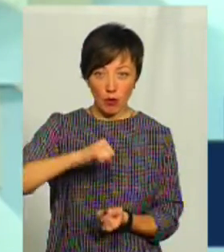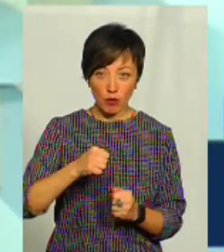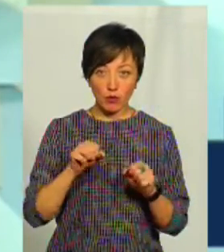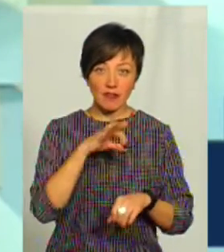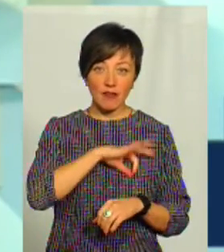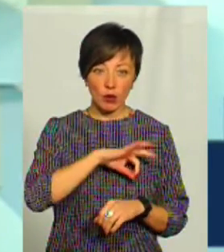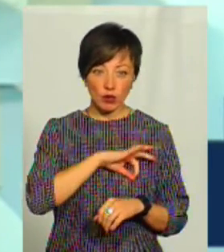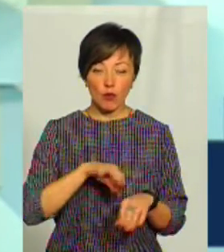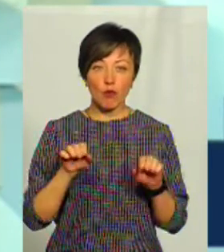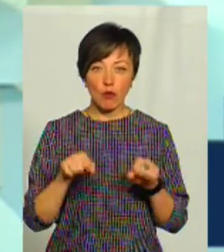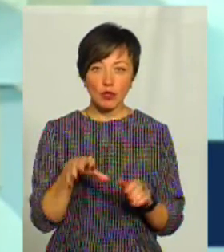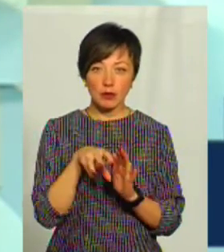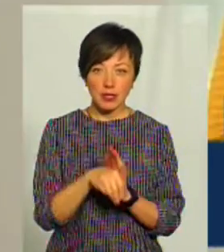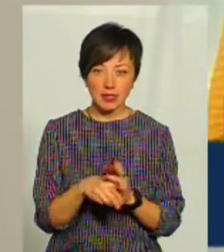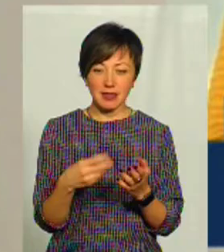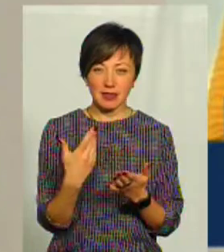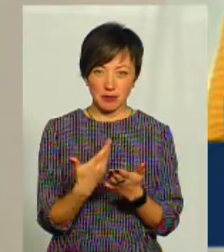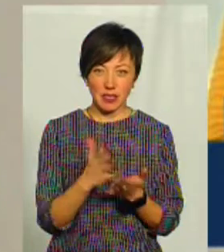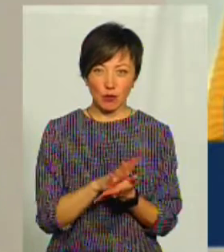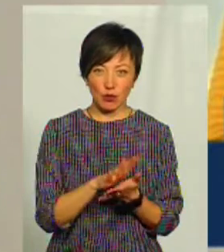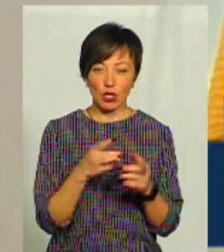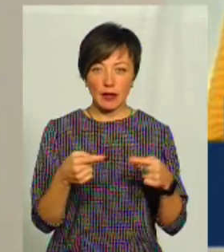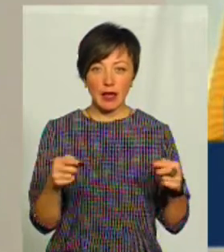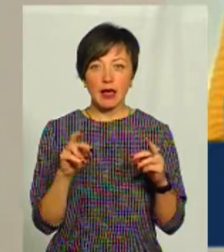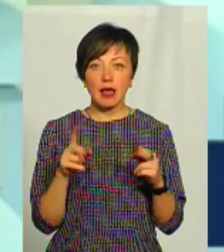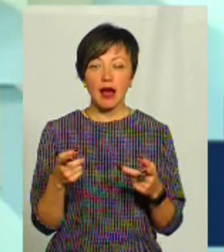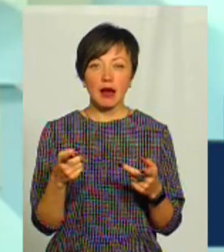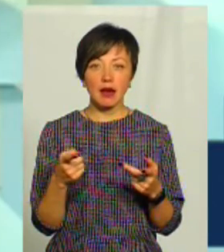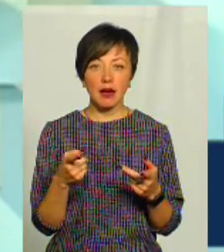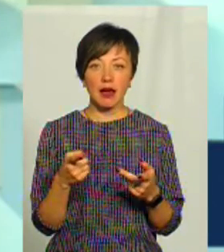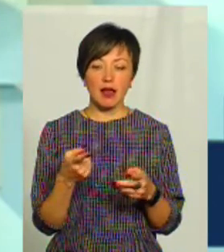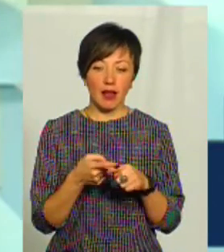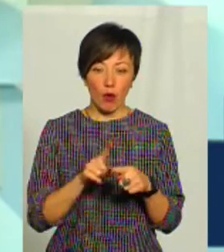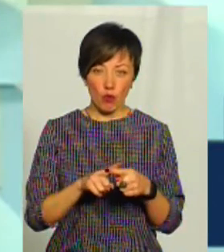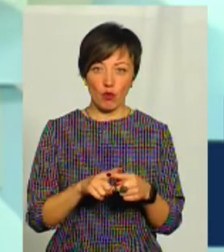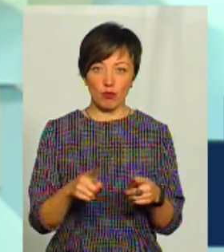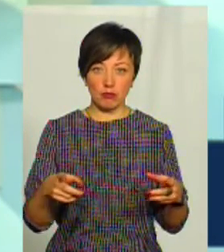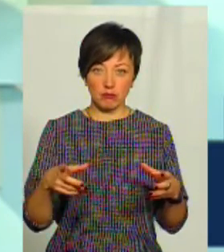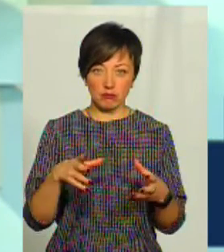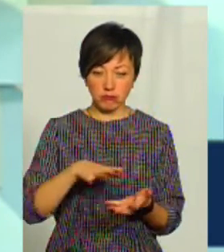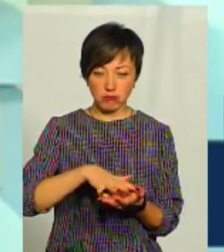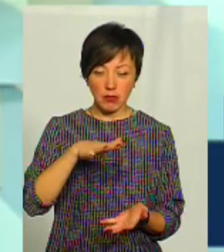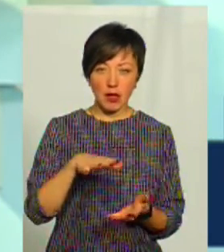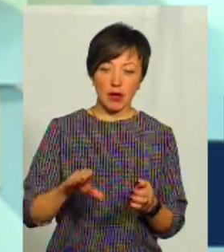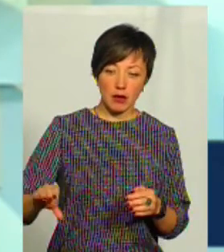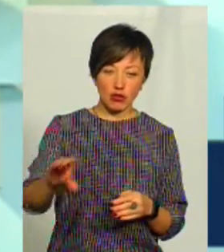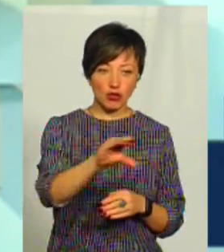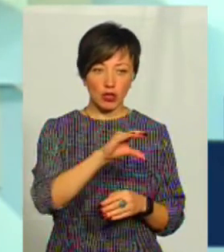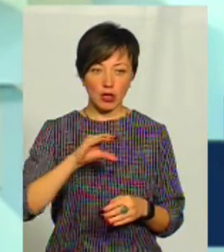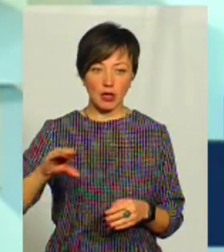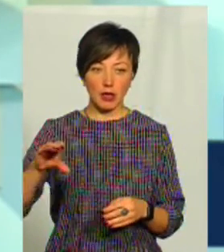ну, потенційно може містити якісь забруднюючі речовини, як інертну масу, якої перекривають ті шари